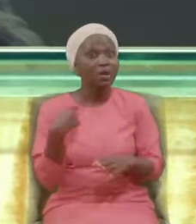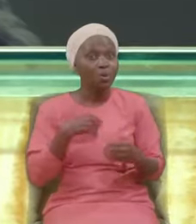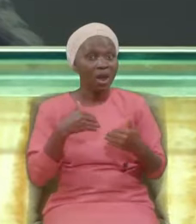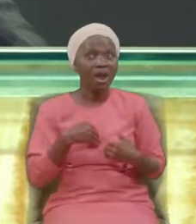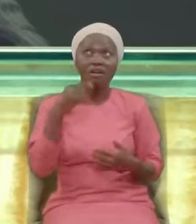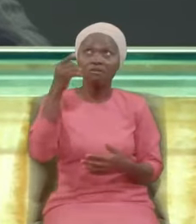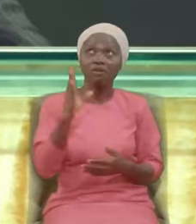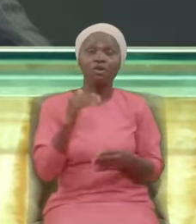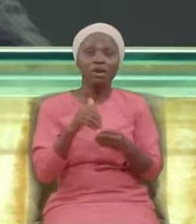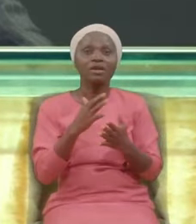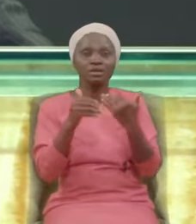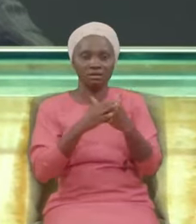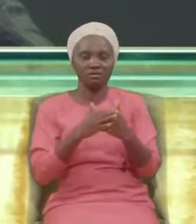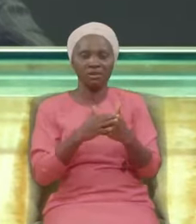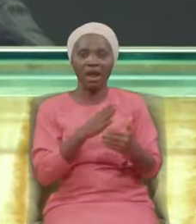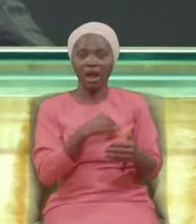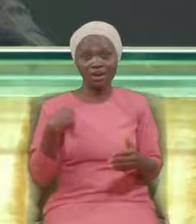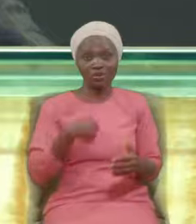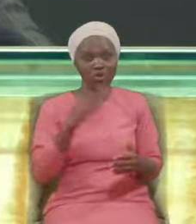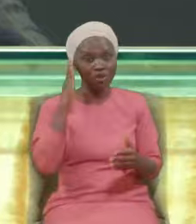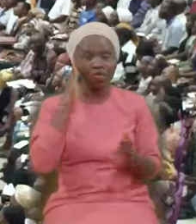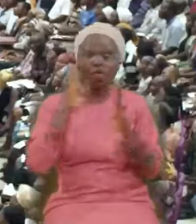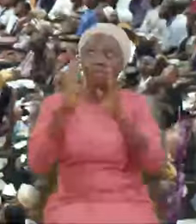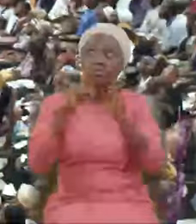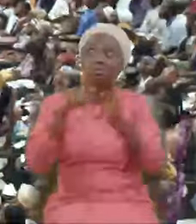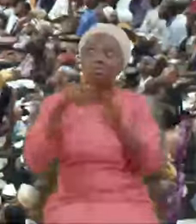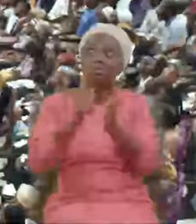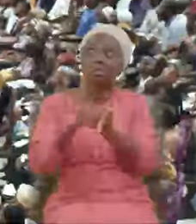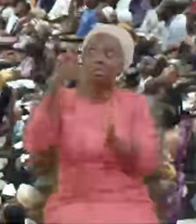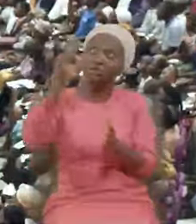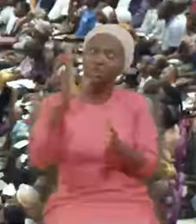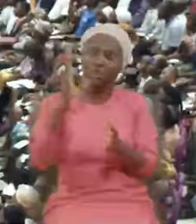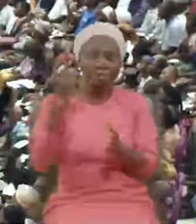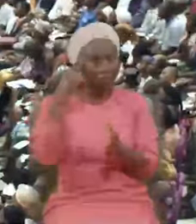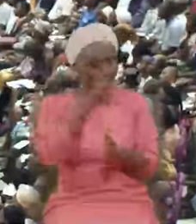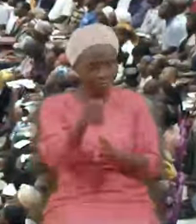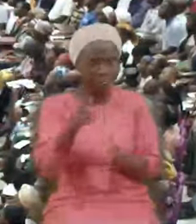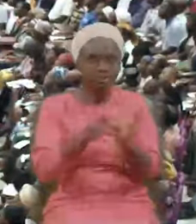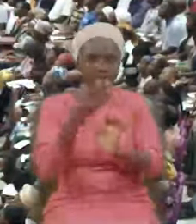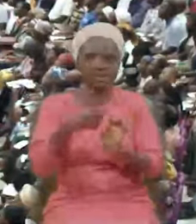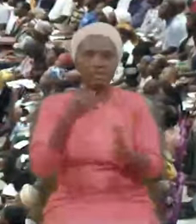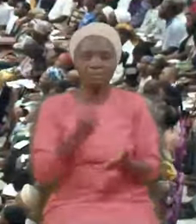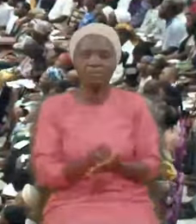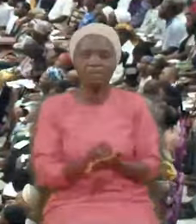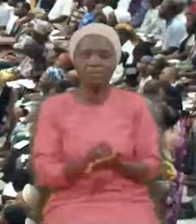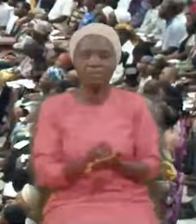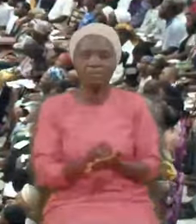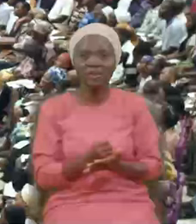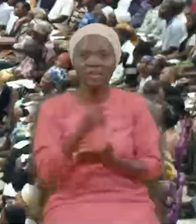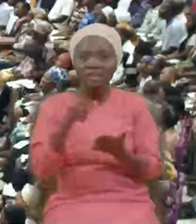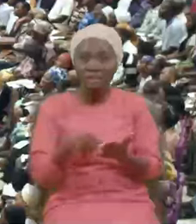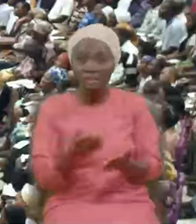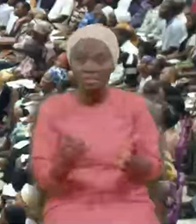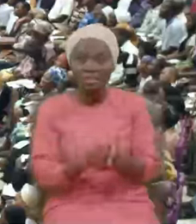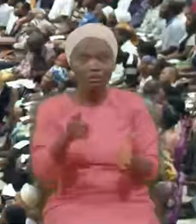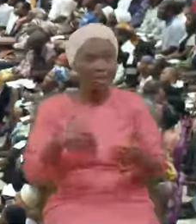ce qui vous est arrivé, nous avons un Dieu au ciel à qui nous allons lui parler en ta faveur ce soir.